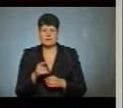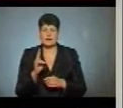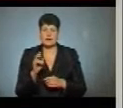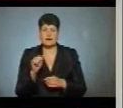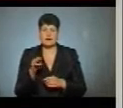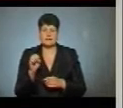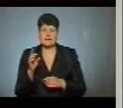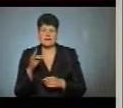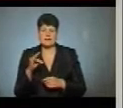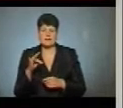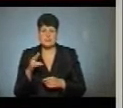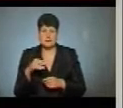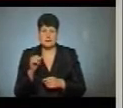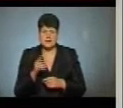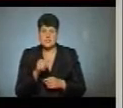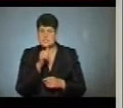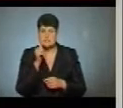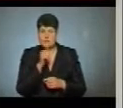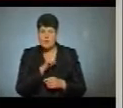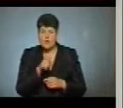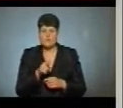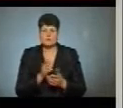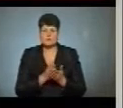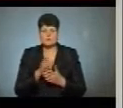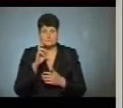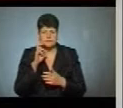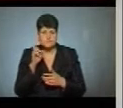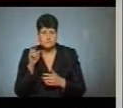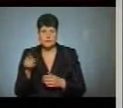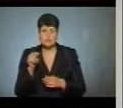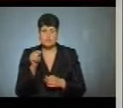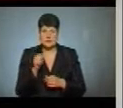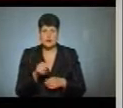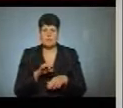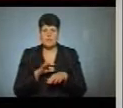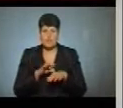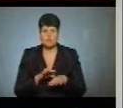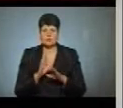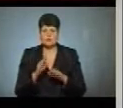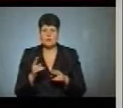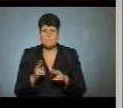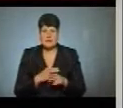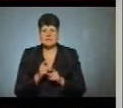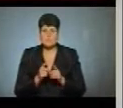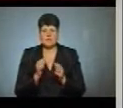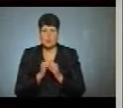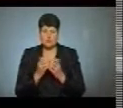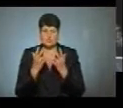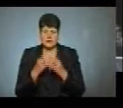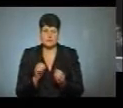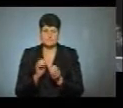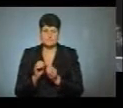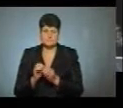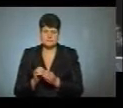сповіді та літургії. Там, за словами настоятеля собору отця Ореста Павлійського, проводитимуть без змін щодня.